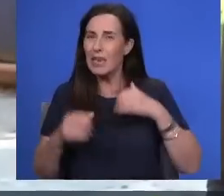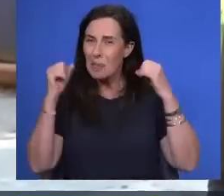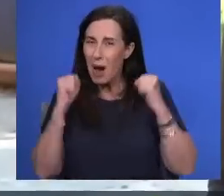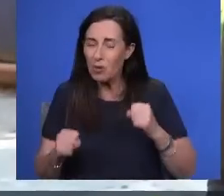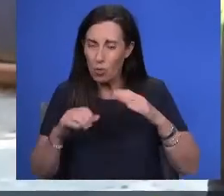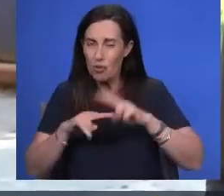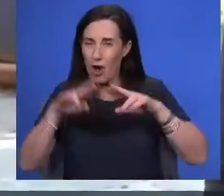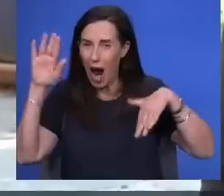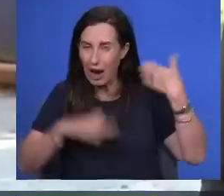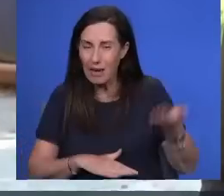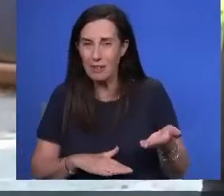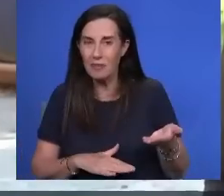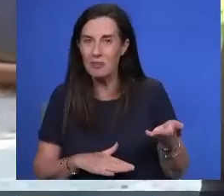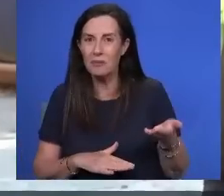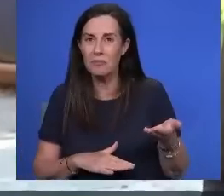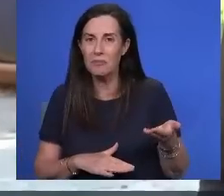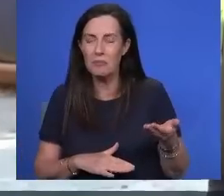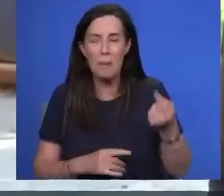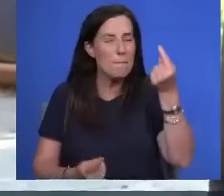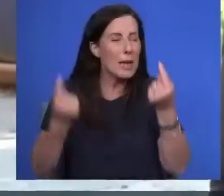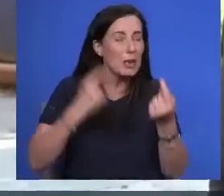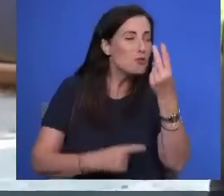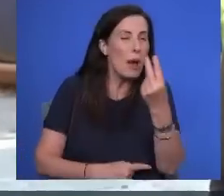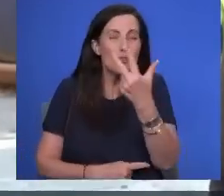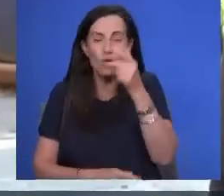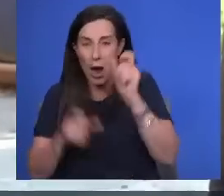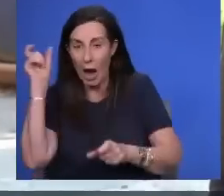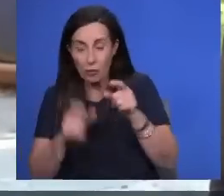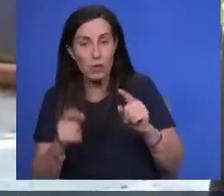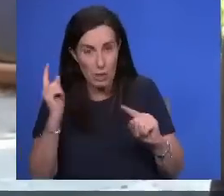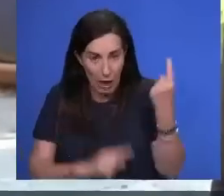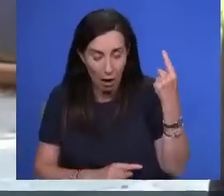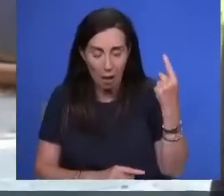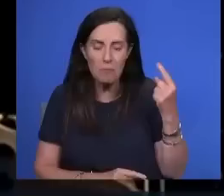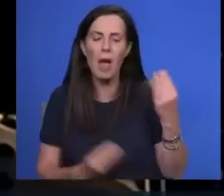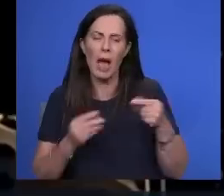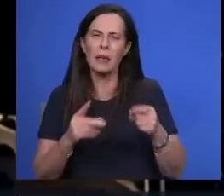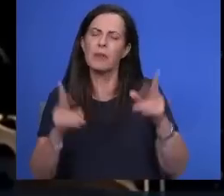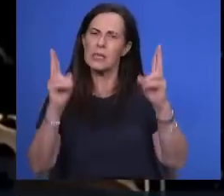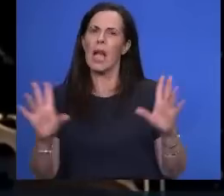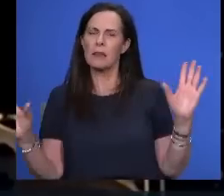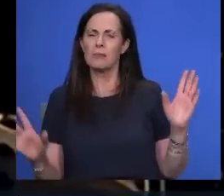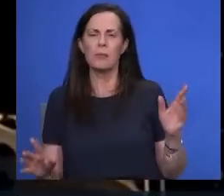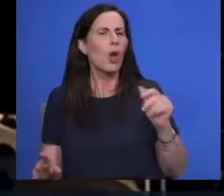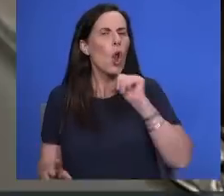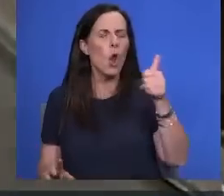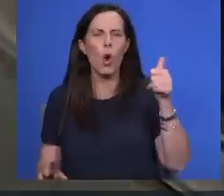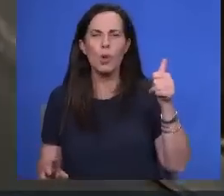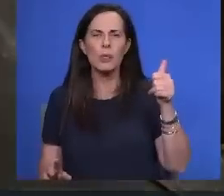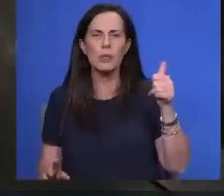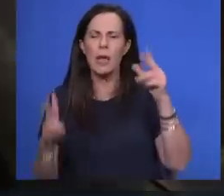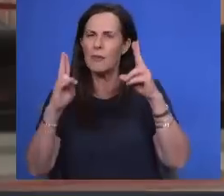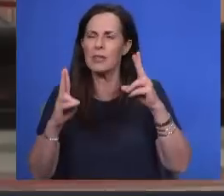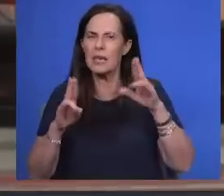שאחרי מקרים בודדים, שניים, שלושה אנשים שזה יקרה, הדבר הזה ייעצר. אף אחד לא רוצה להפסיק לטוס בחיל